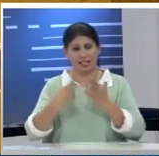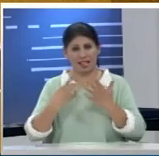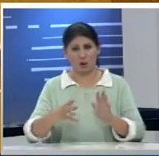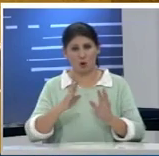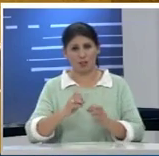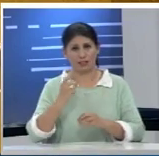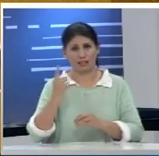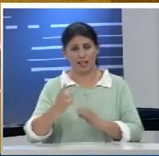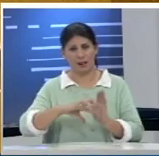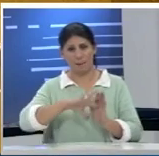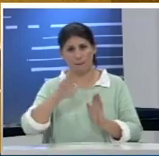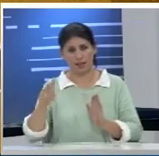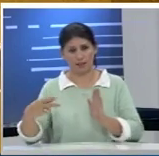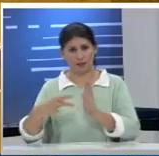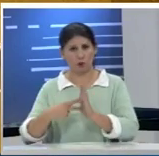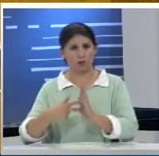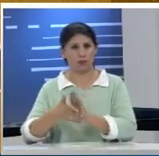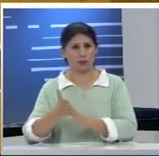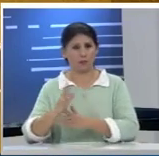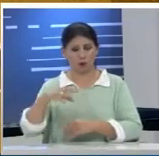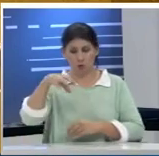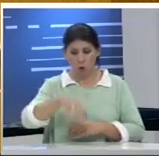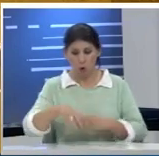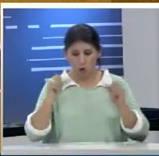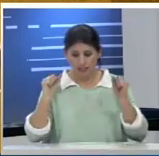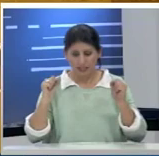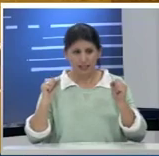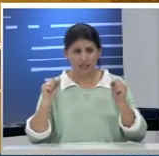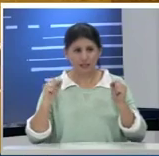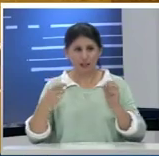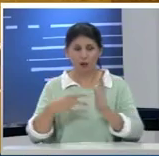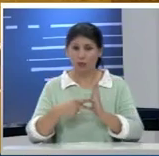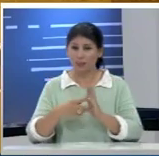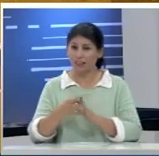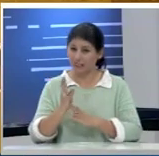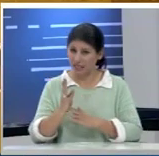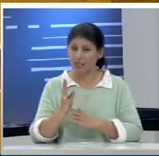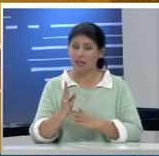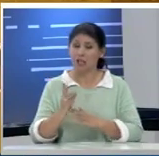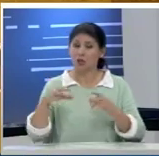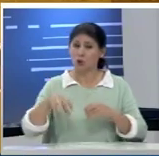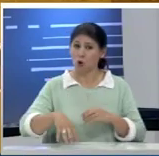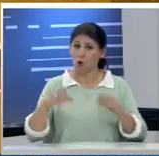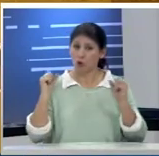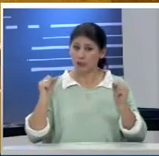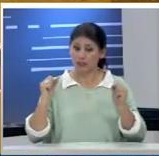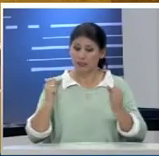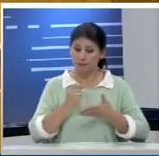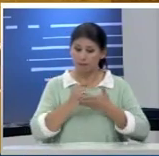1991 με 2015. Στο χώρο της υγείας, 2014. Στο χώρο της υγείας